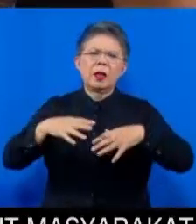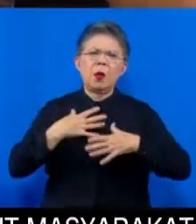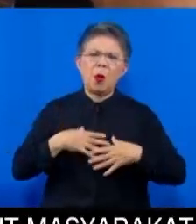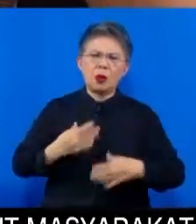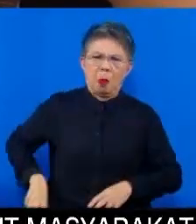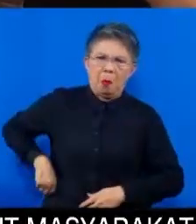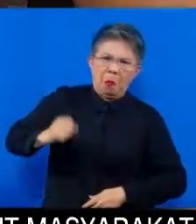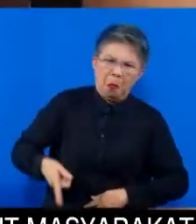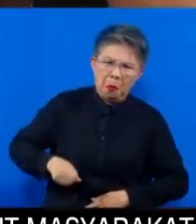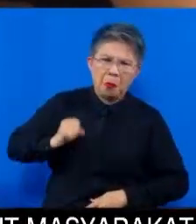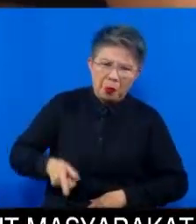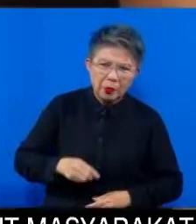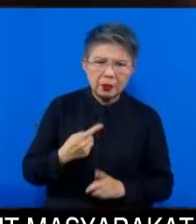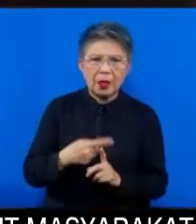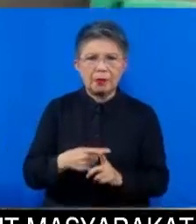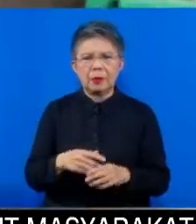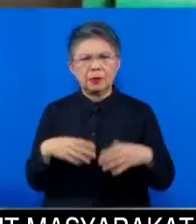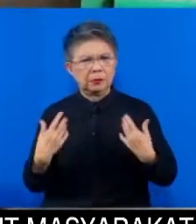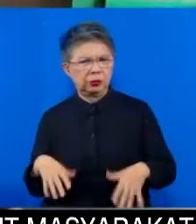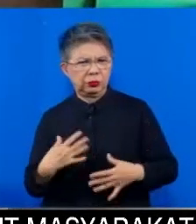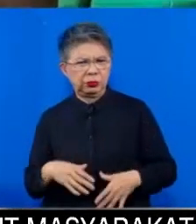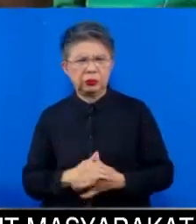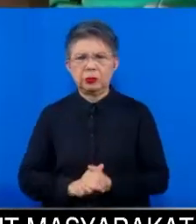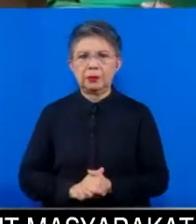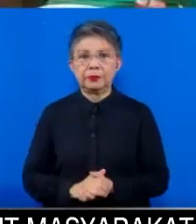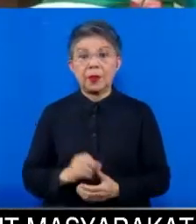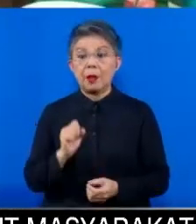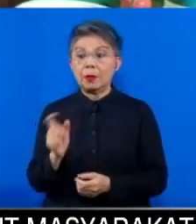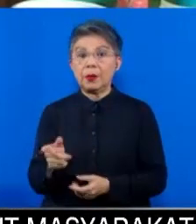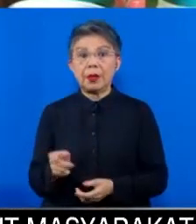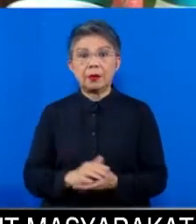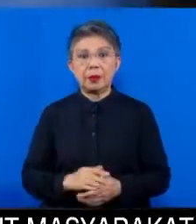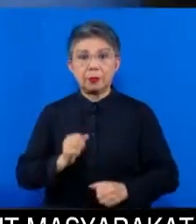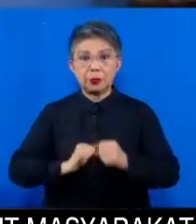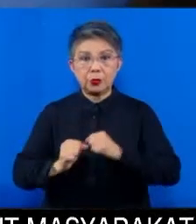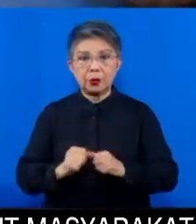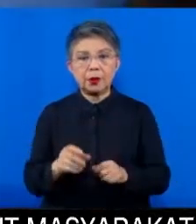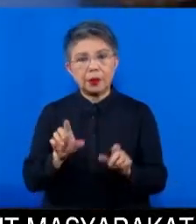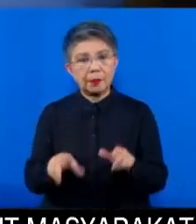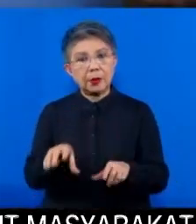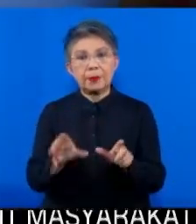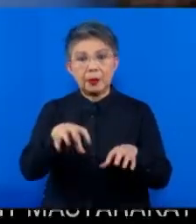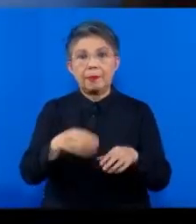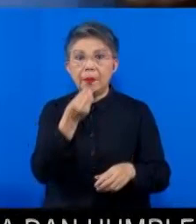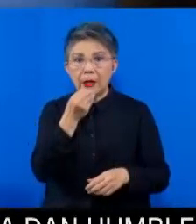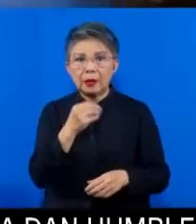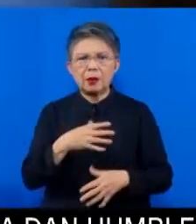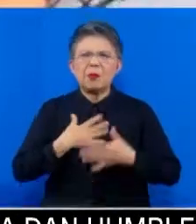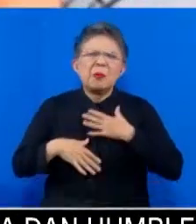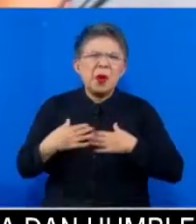merogoh uang lebih banyak untuk modal. Pembeli yang sekaligus pengusaha tempat makan pun mengeluhkan kenaikan harga telur